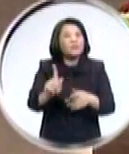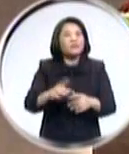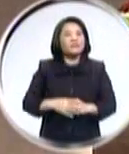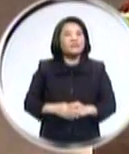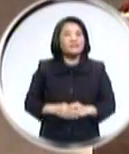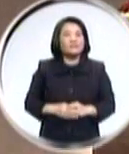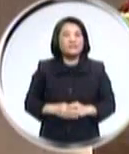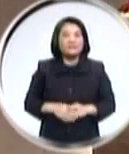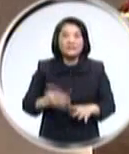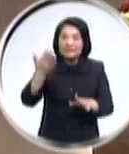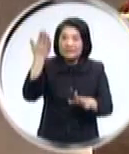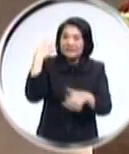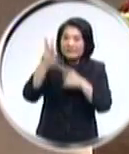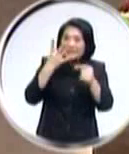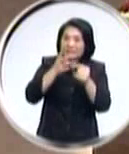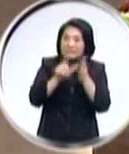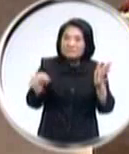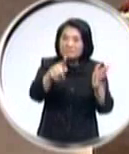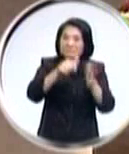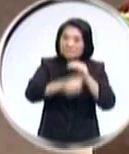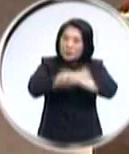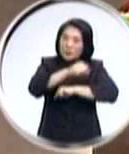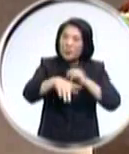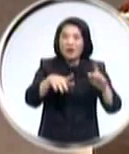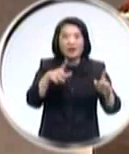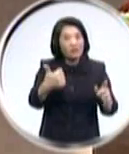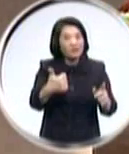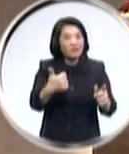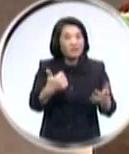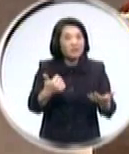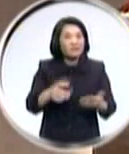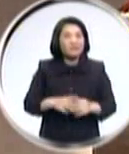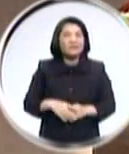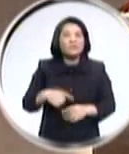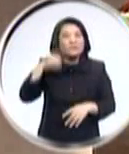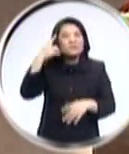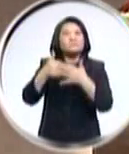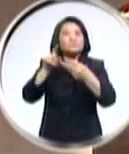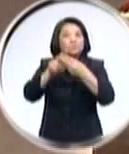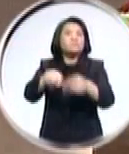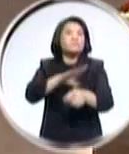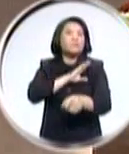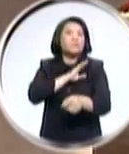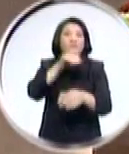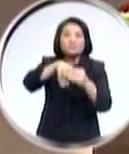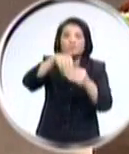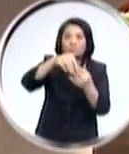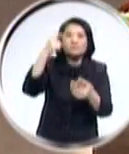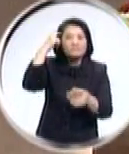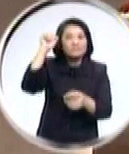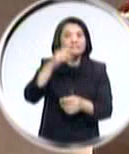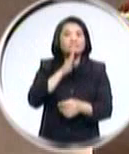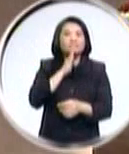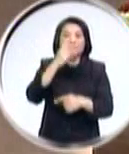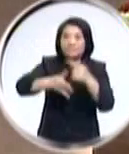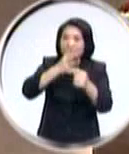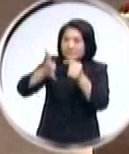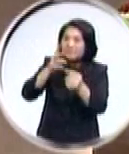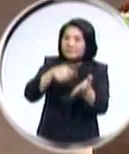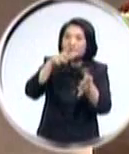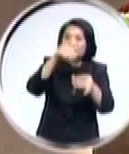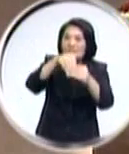就是过去的四年你过得好不好？这才是民主的本质，选举的意义。四年一次的